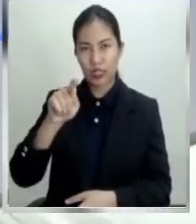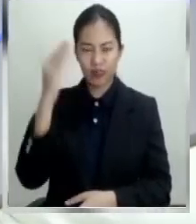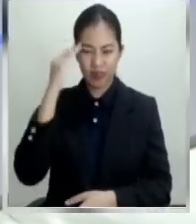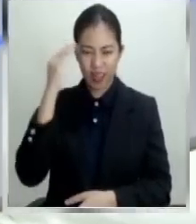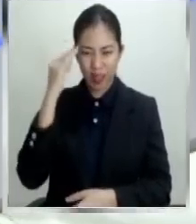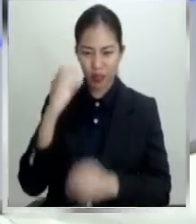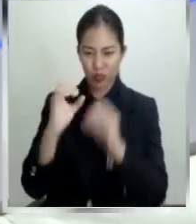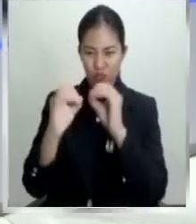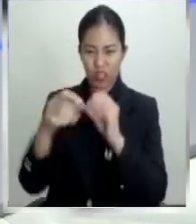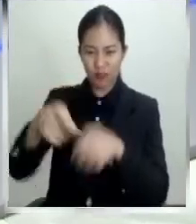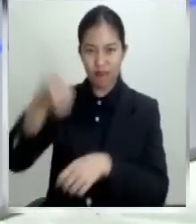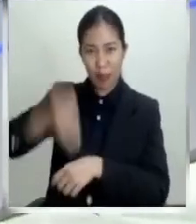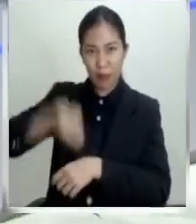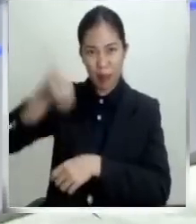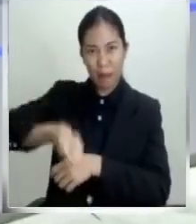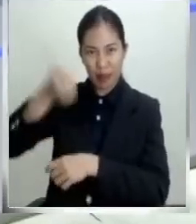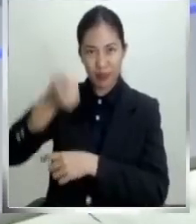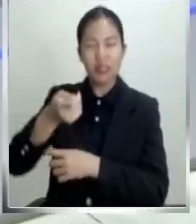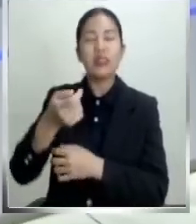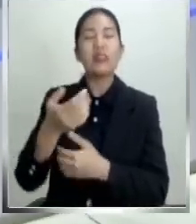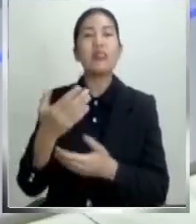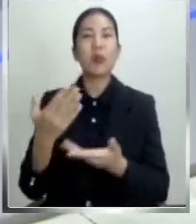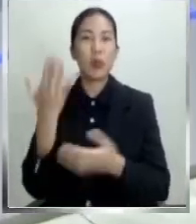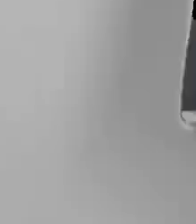paalala. Yan ang tinutukan ni Dano Ting Kungko.